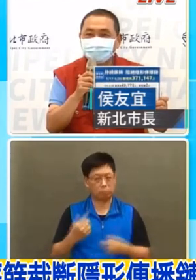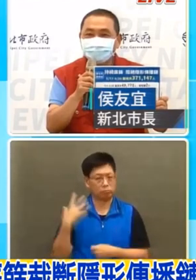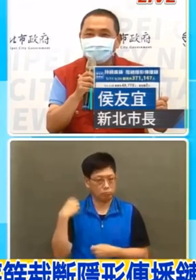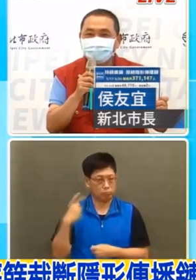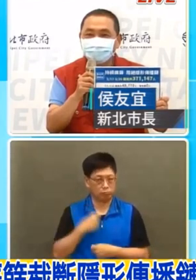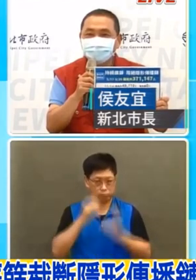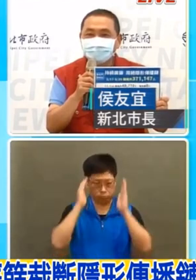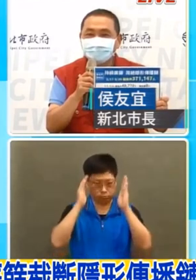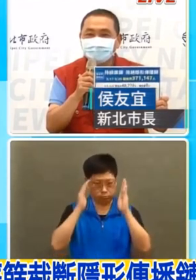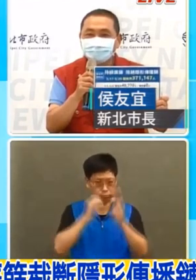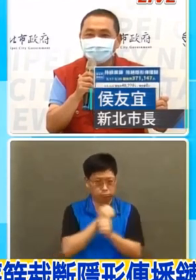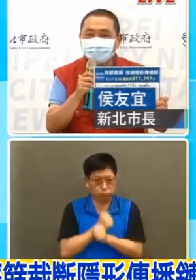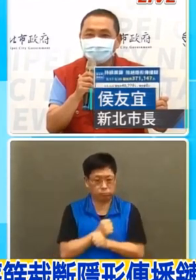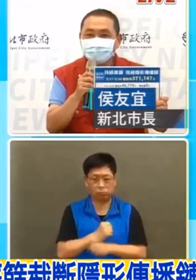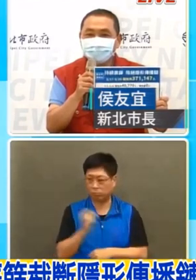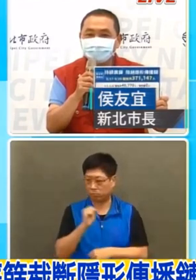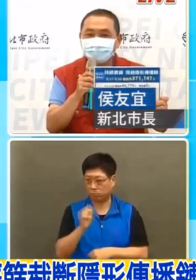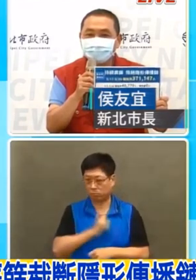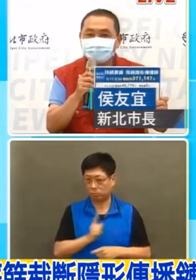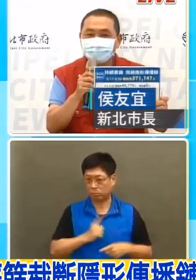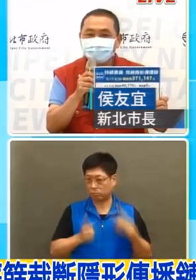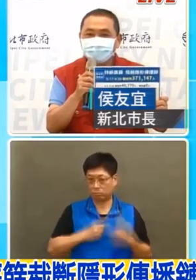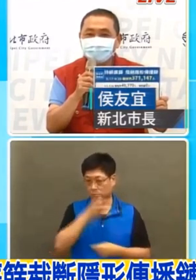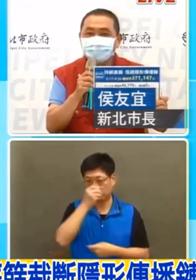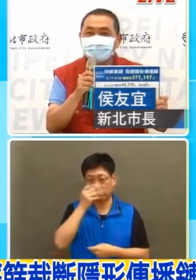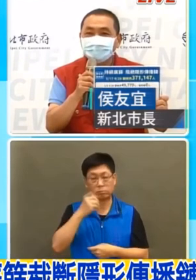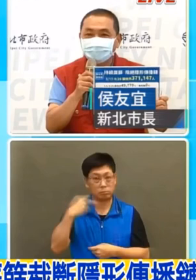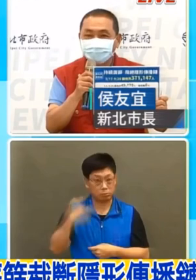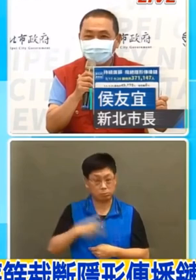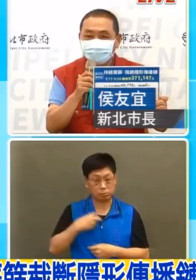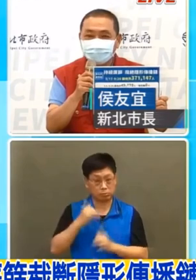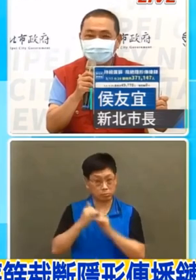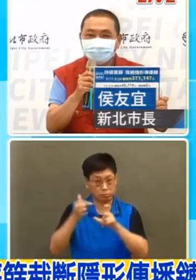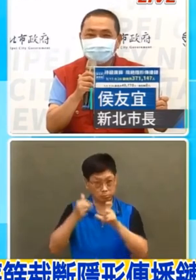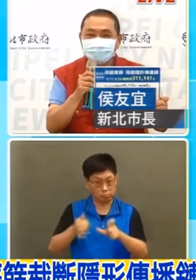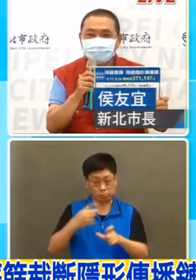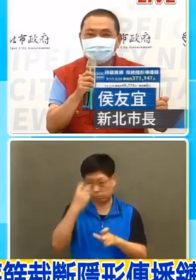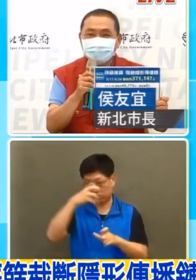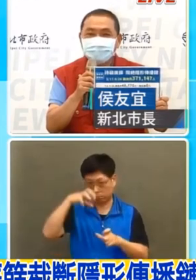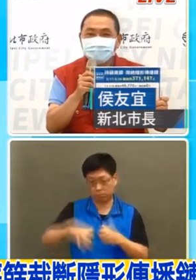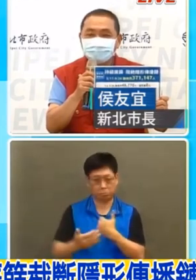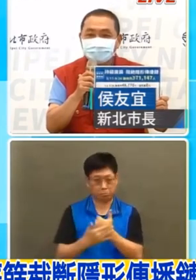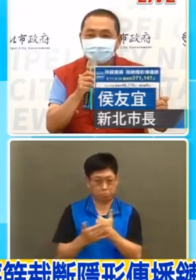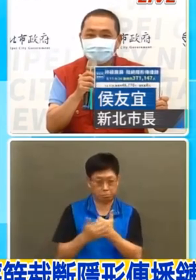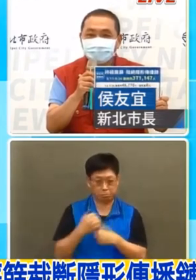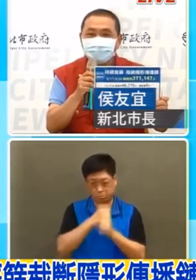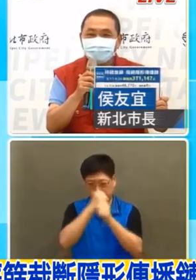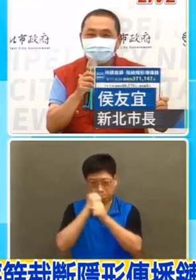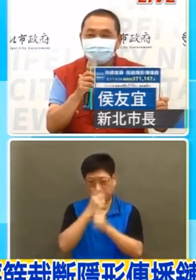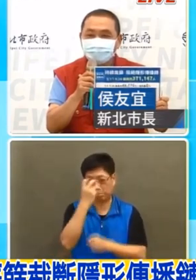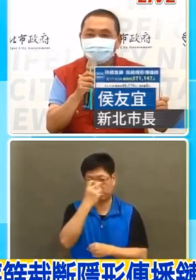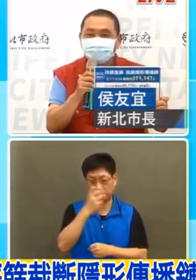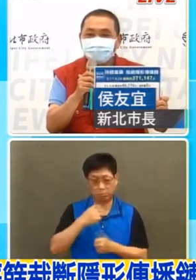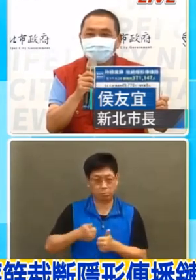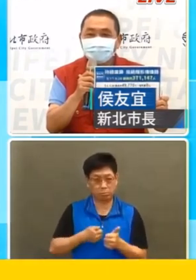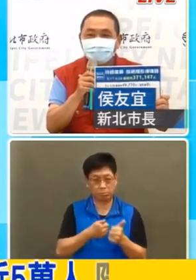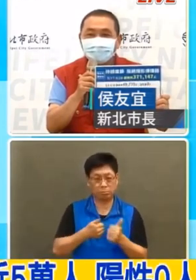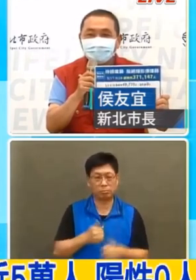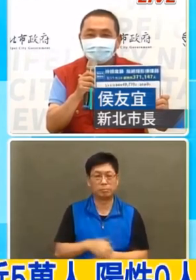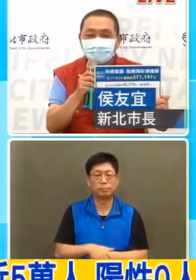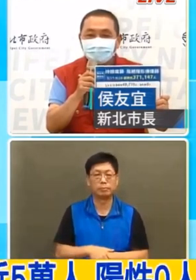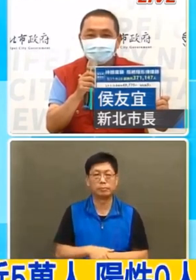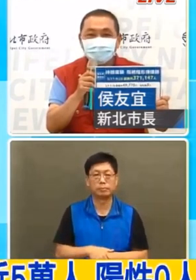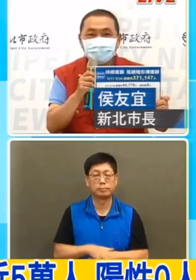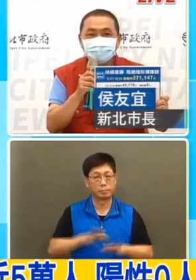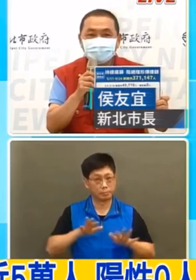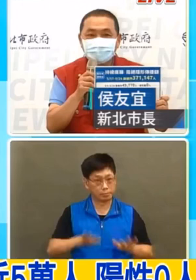掉以轻心，我们仍然需要社区筛检站不断的筛检，掌控疫情的变化。